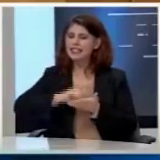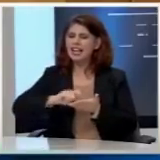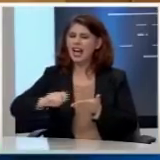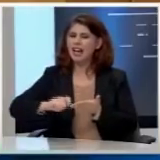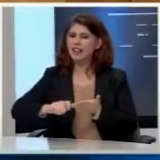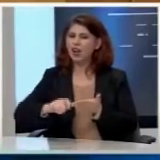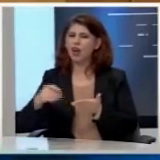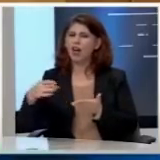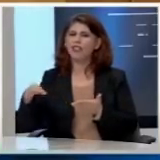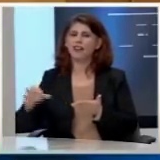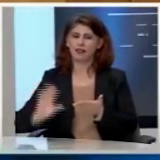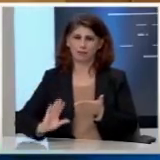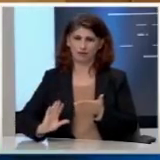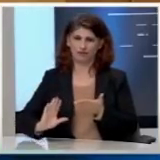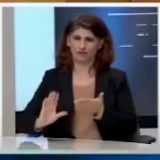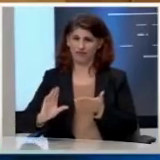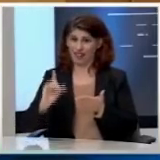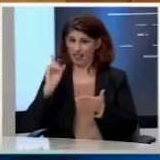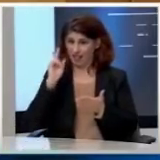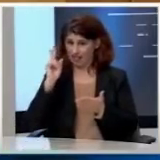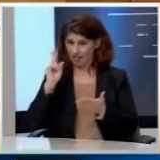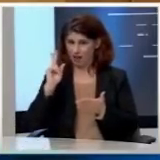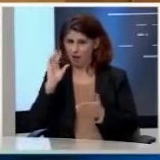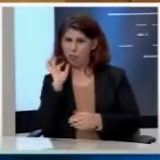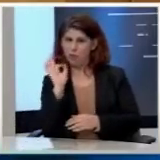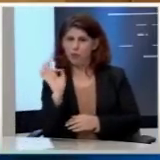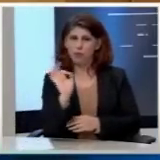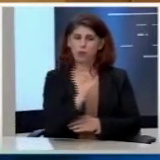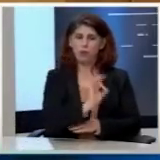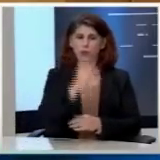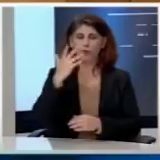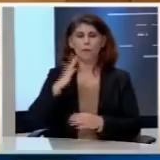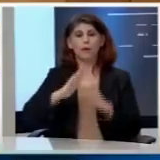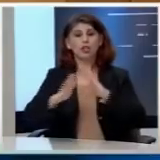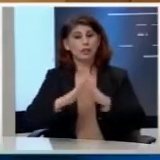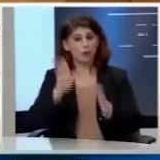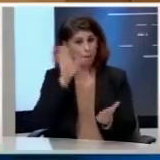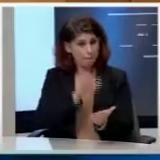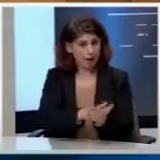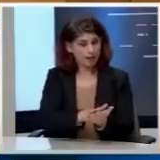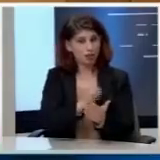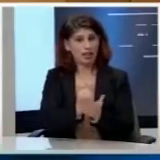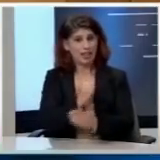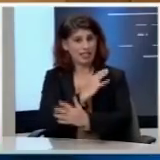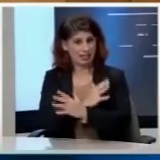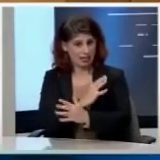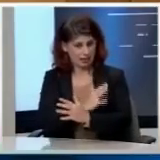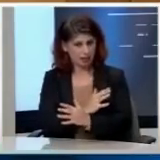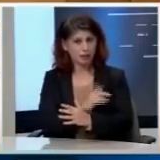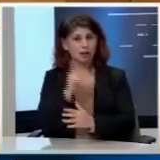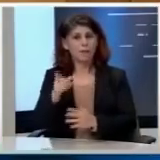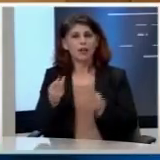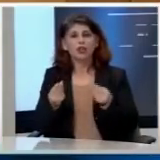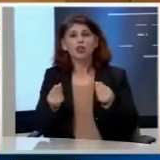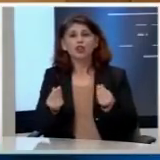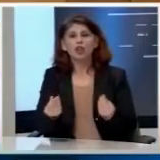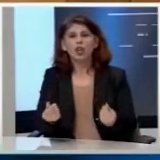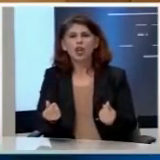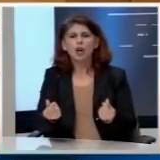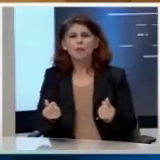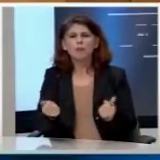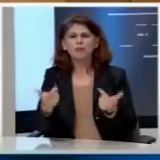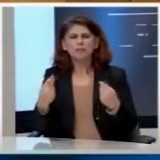είναι η κατασυκοφάντηση των προστατευόμενων μαρτύρων και της δικαιοσύνης, των εισαγγελέων, και μάλιστα με έναν τρόπο σκαιότατο,